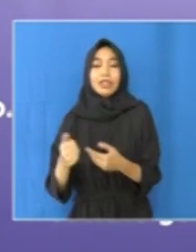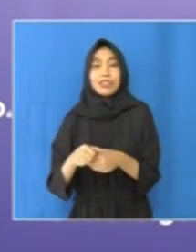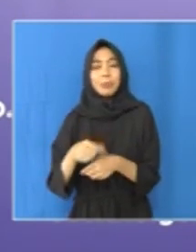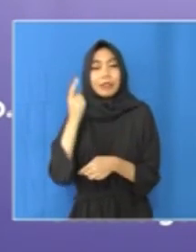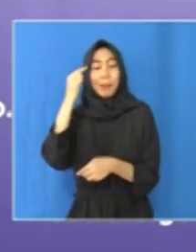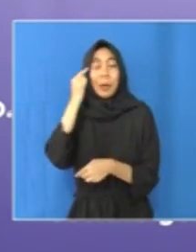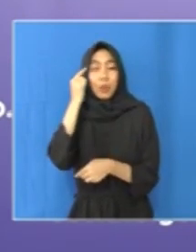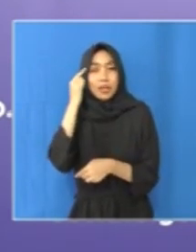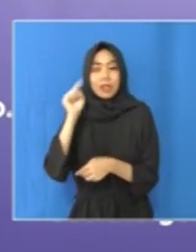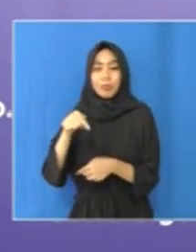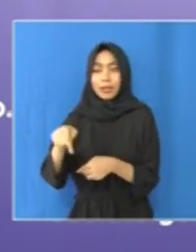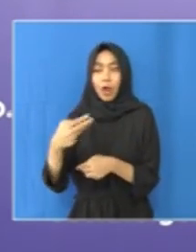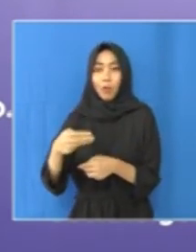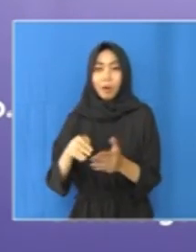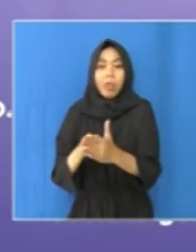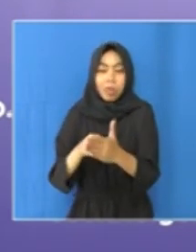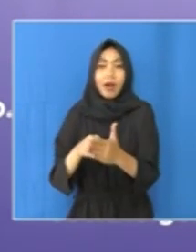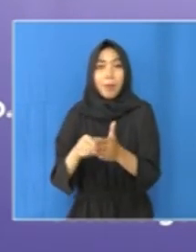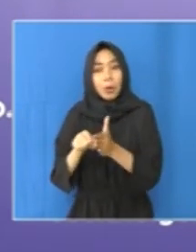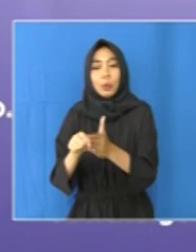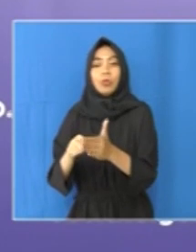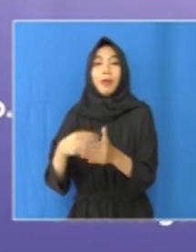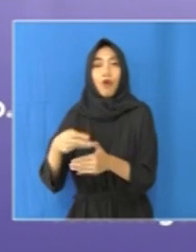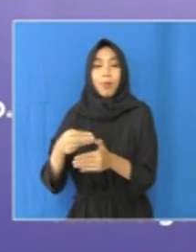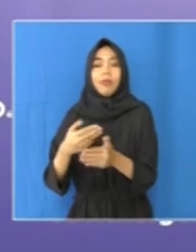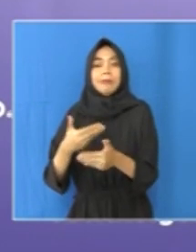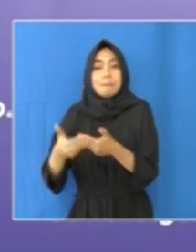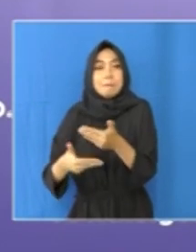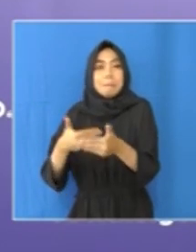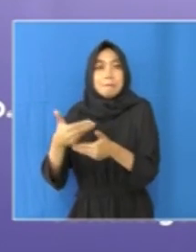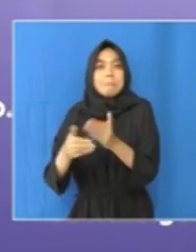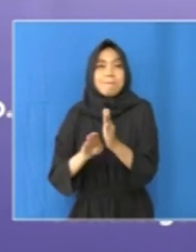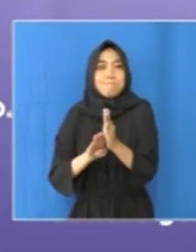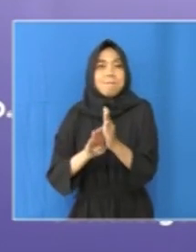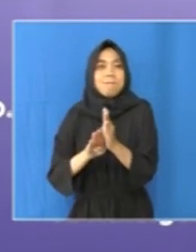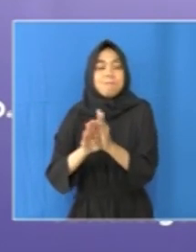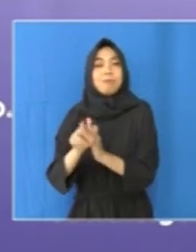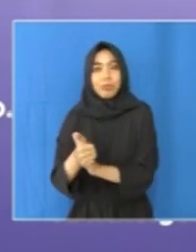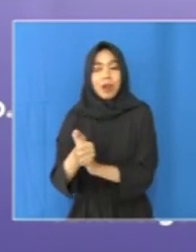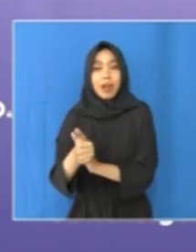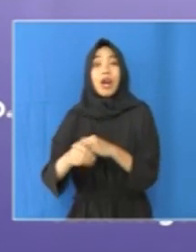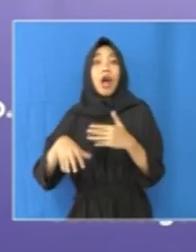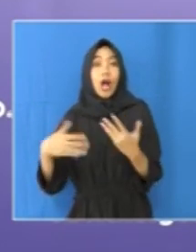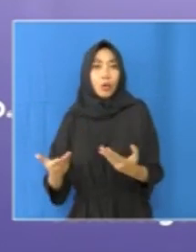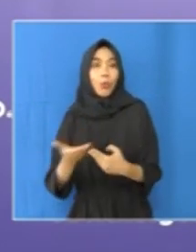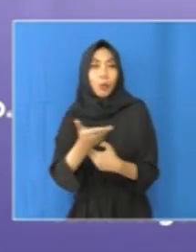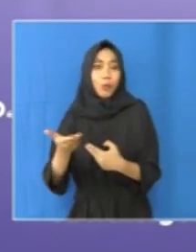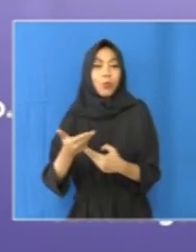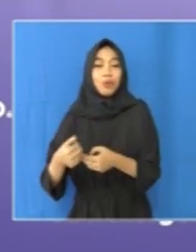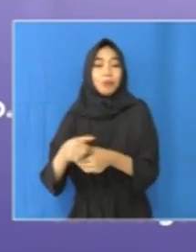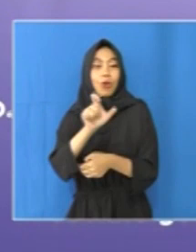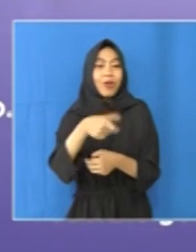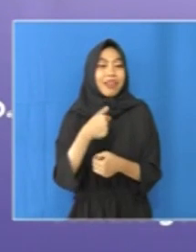masyarakat tetap bergerak dan berputar Serta adanya berbagai uluran tangan untuk membantu